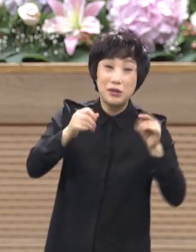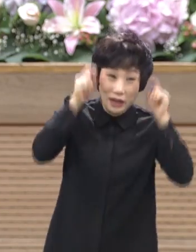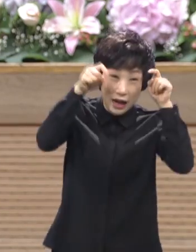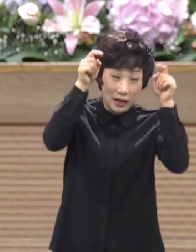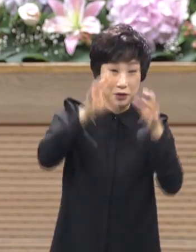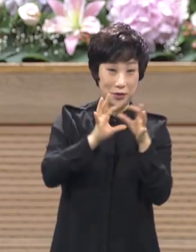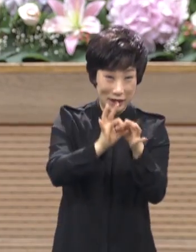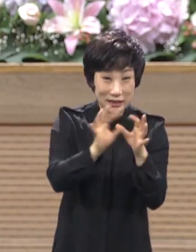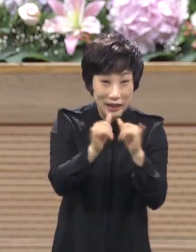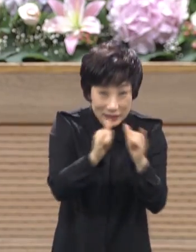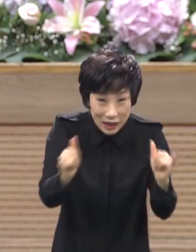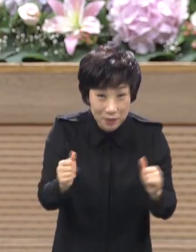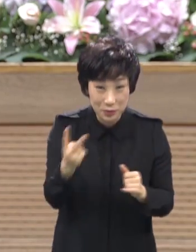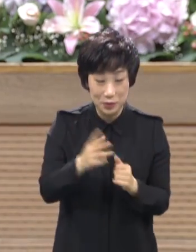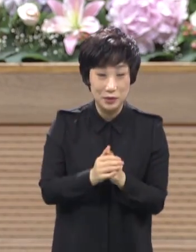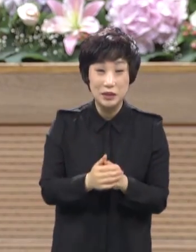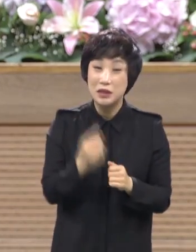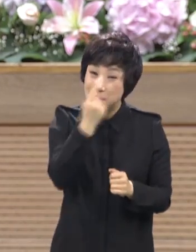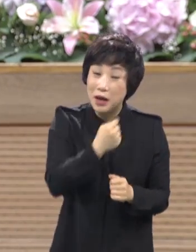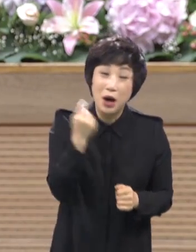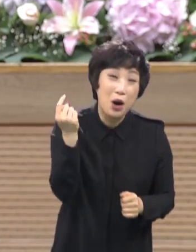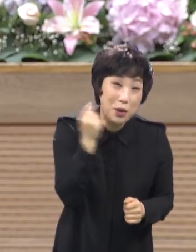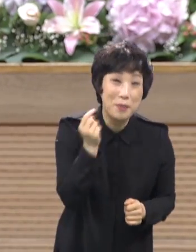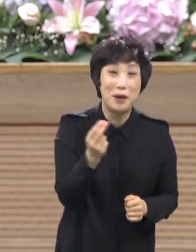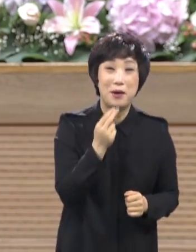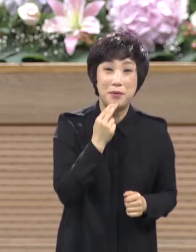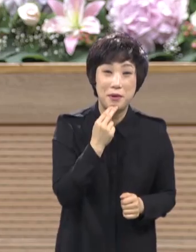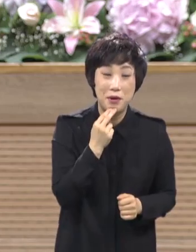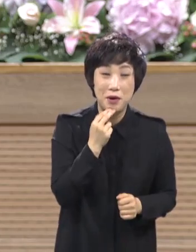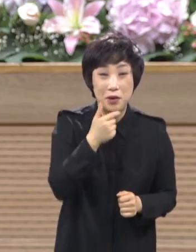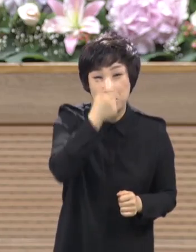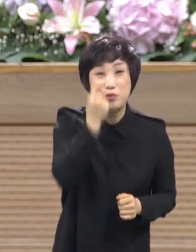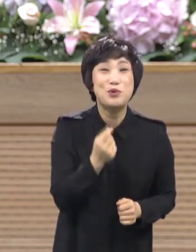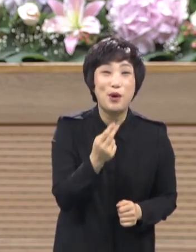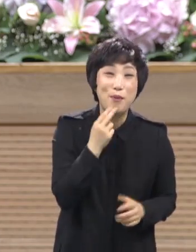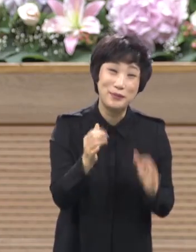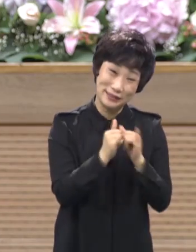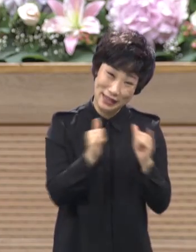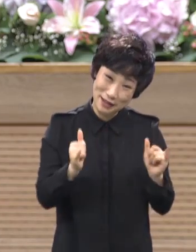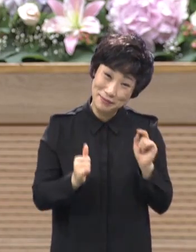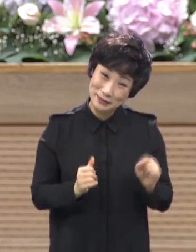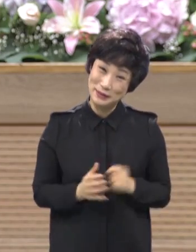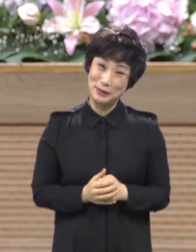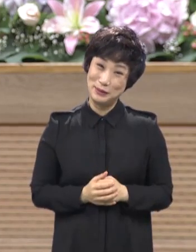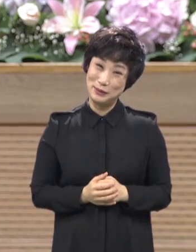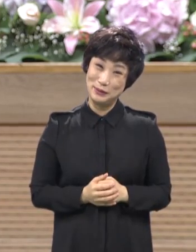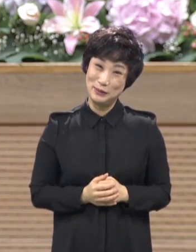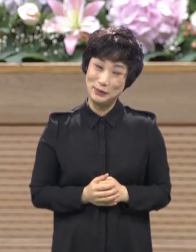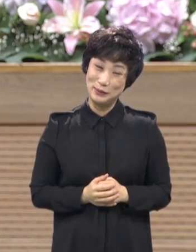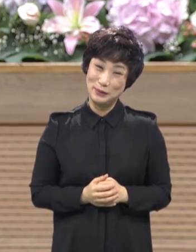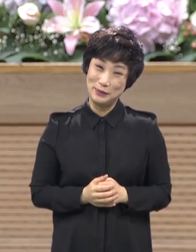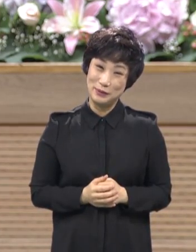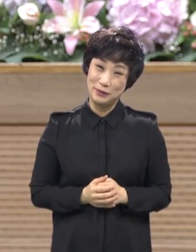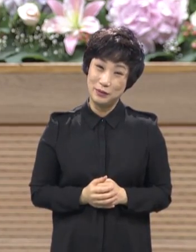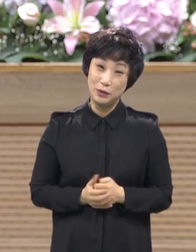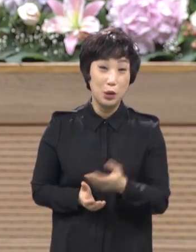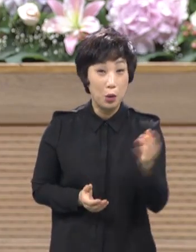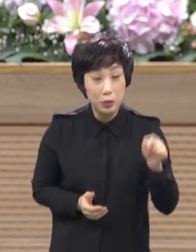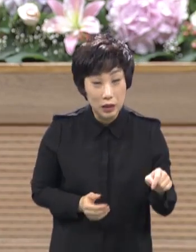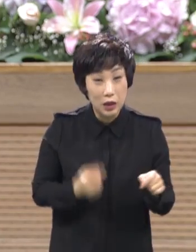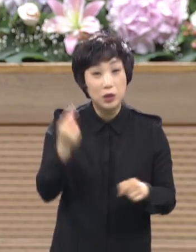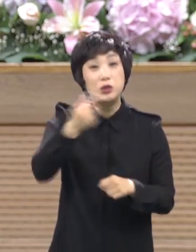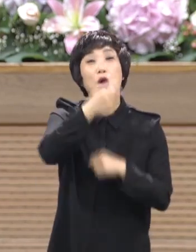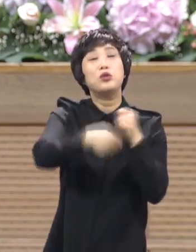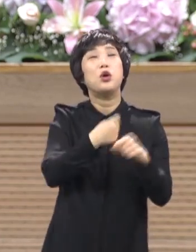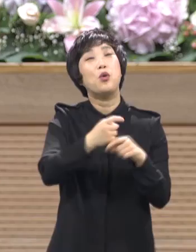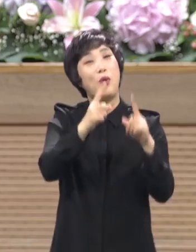양에게 속한 자들이니 그 입에 거짓말이 없고 흠이 없는 자들이더라. 자, 흠이 없는 자들이야.